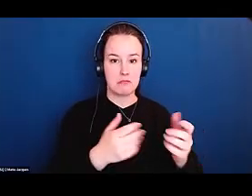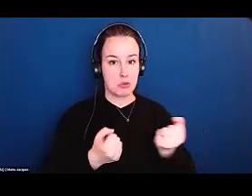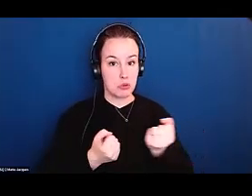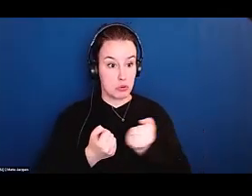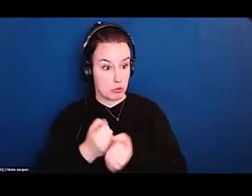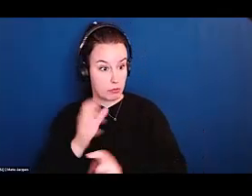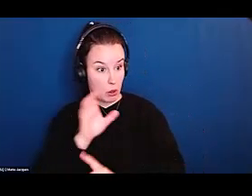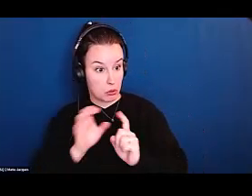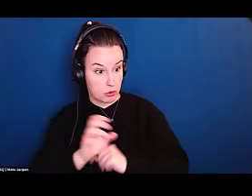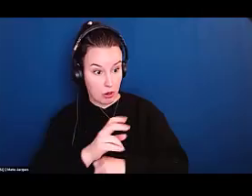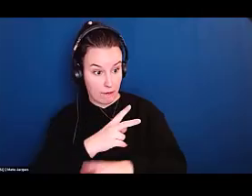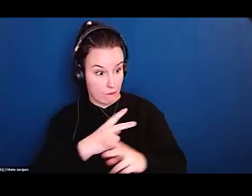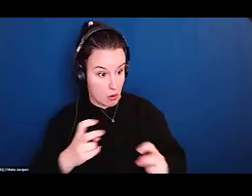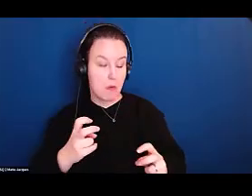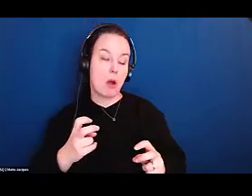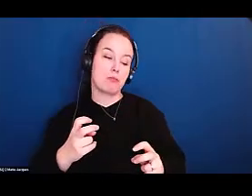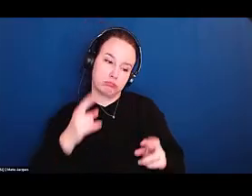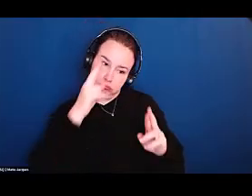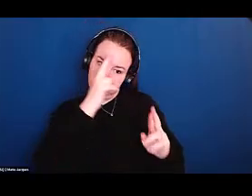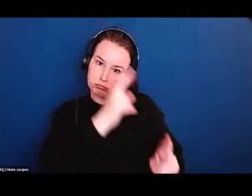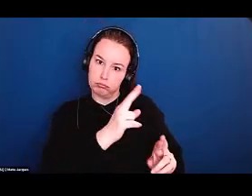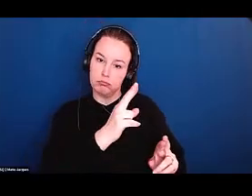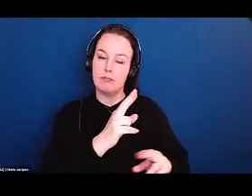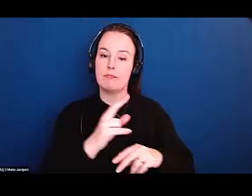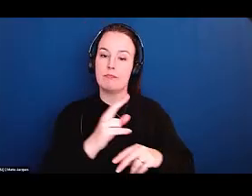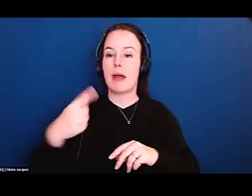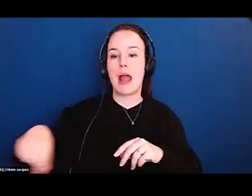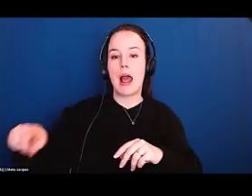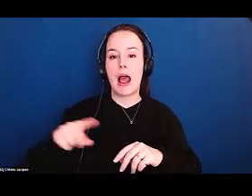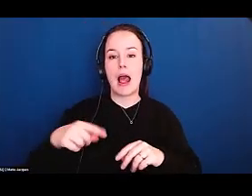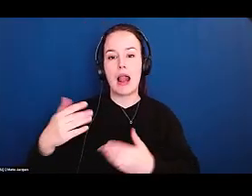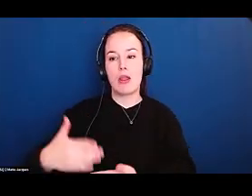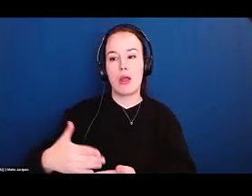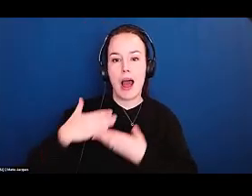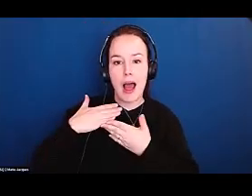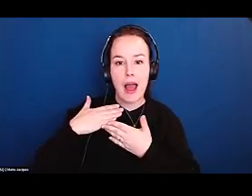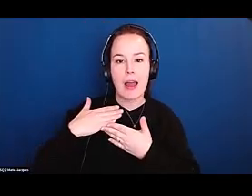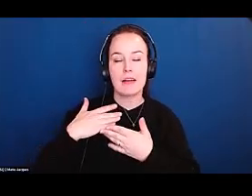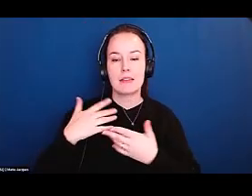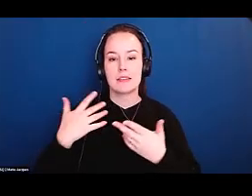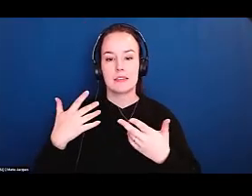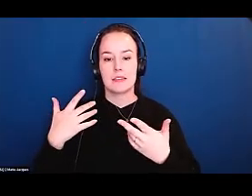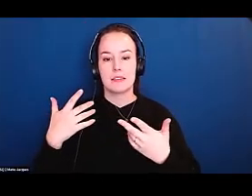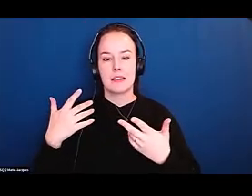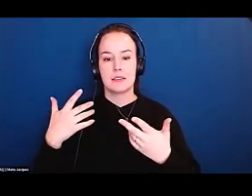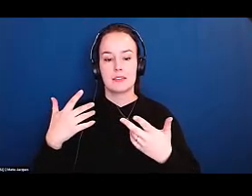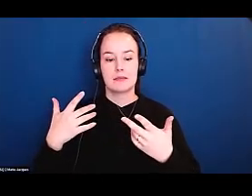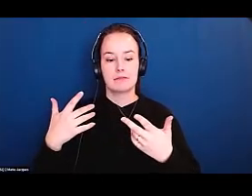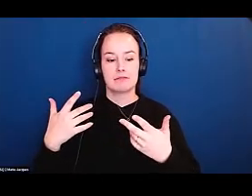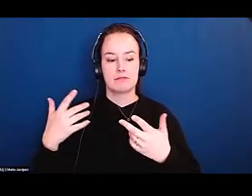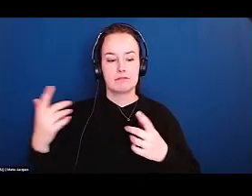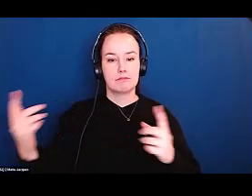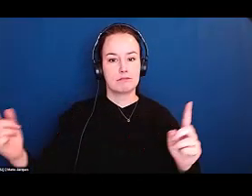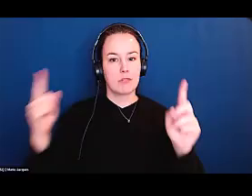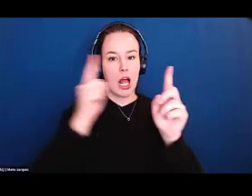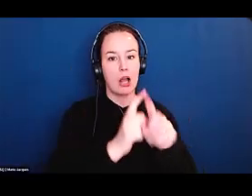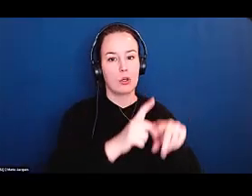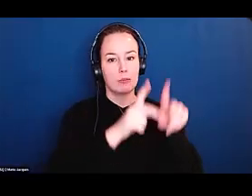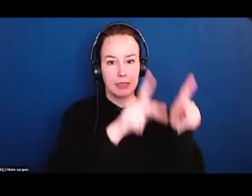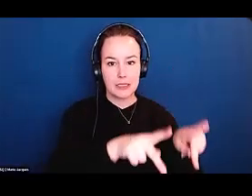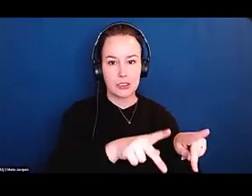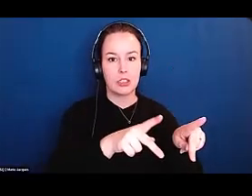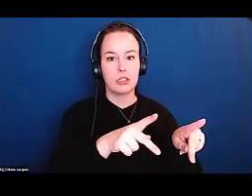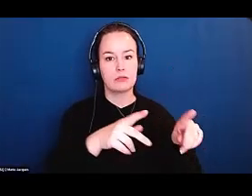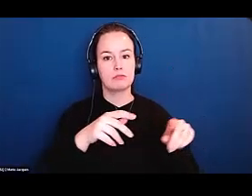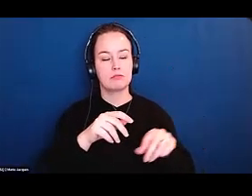un soutien culturel, on le respecte, mais elle nous aide, elle ne précède personne, elle est tout